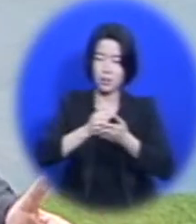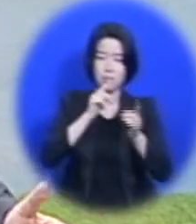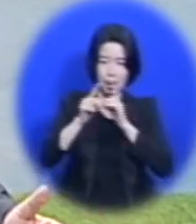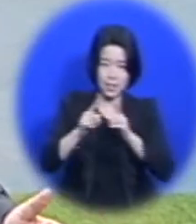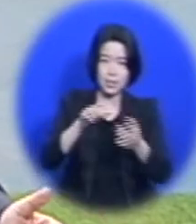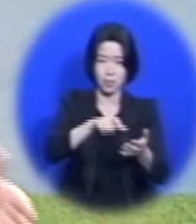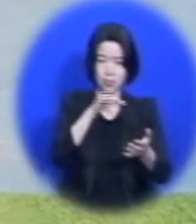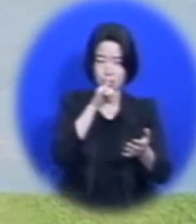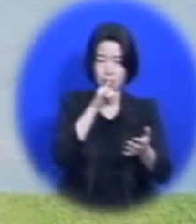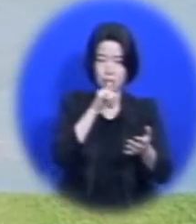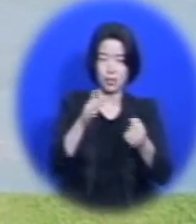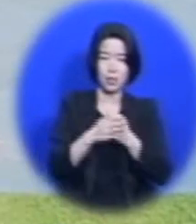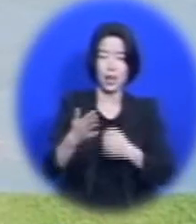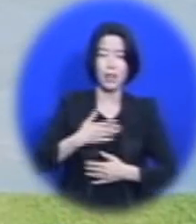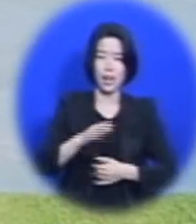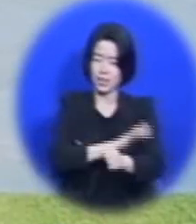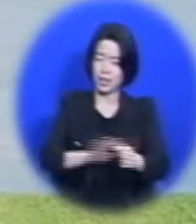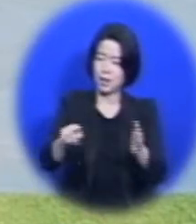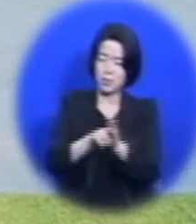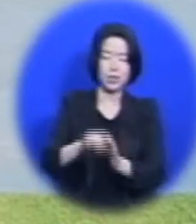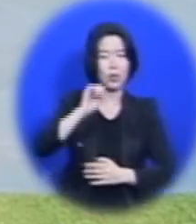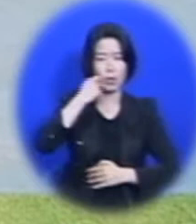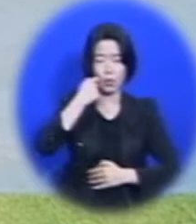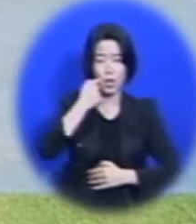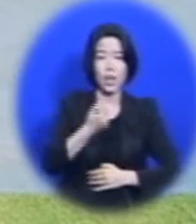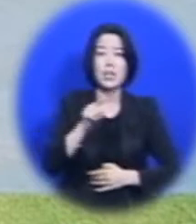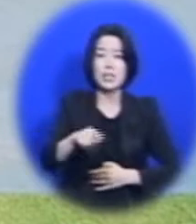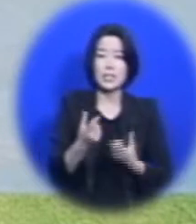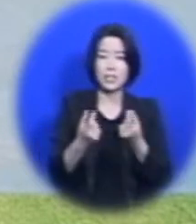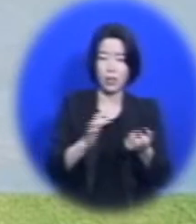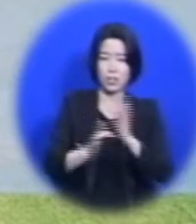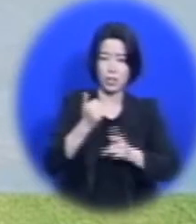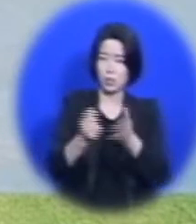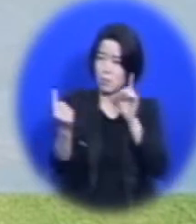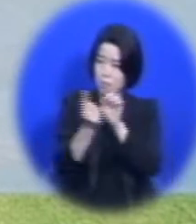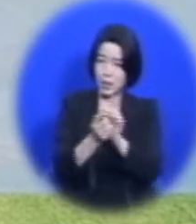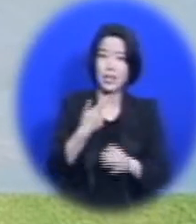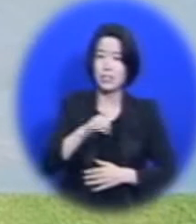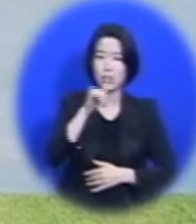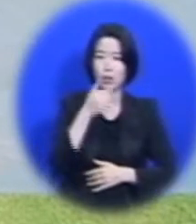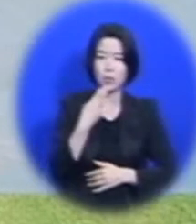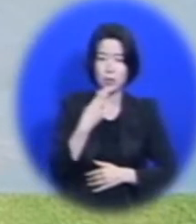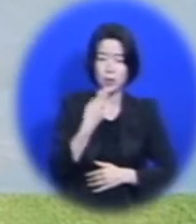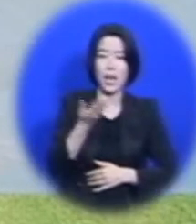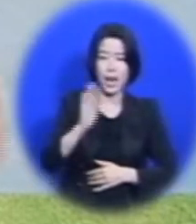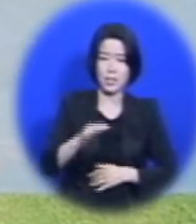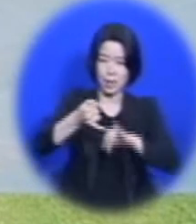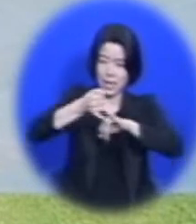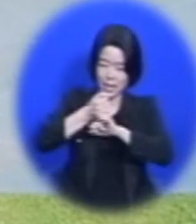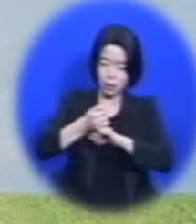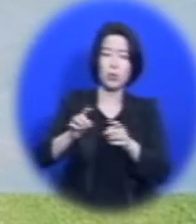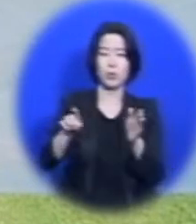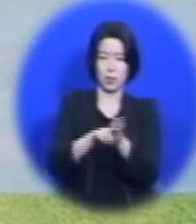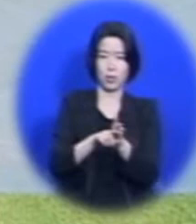말씀이시니까 나는 잘 믿어지지가 않아. 그런 예수님을 만난 적이 없어요. 그러나 약속을